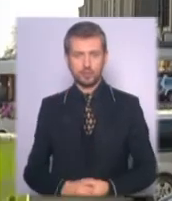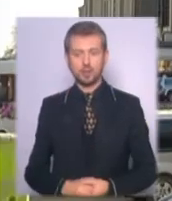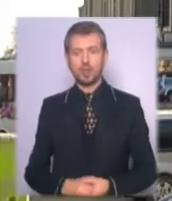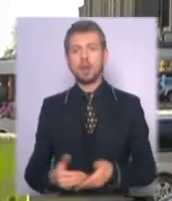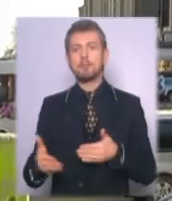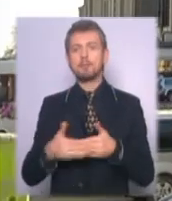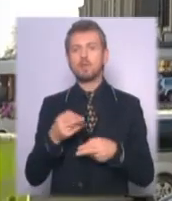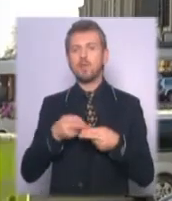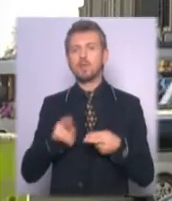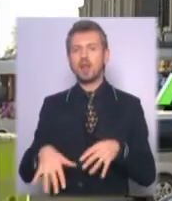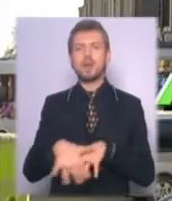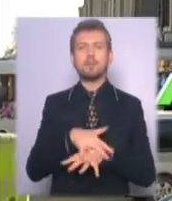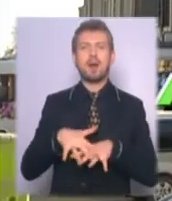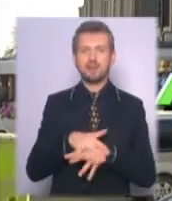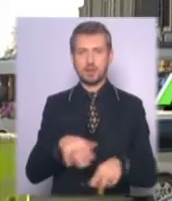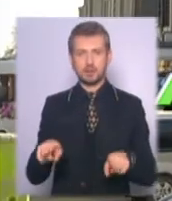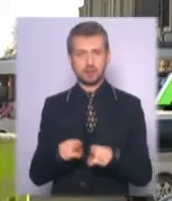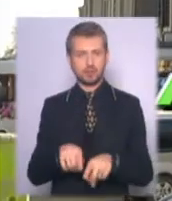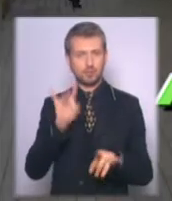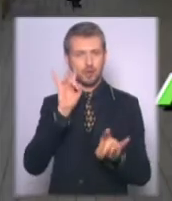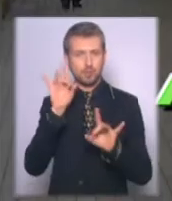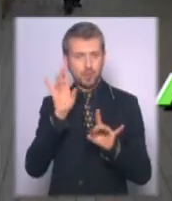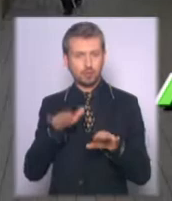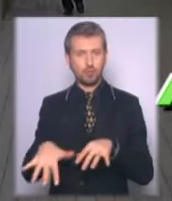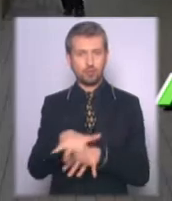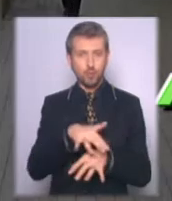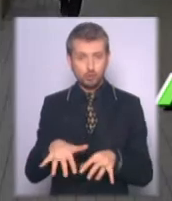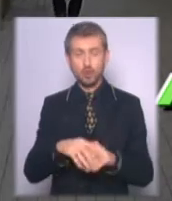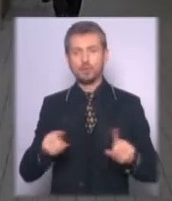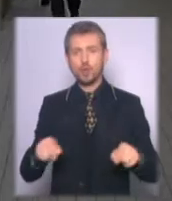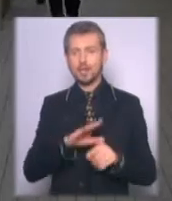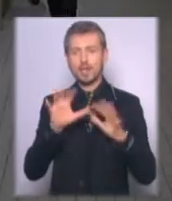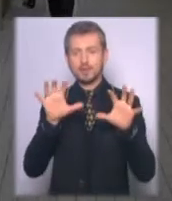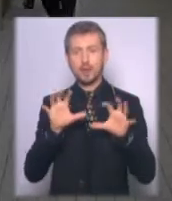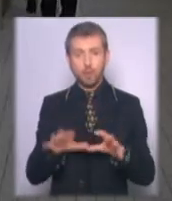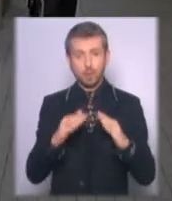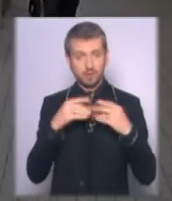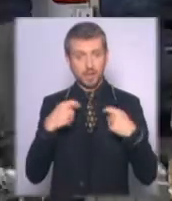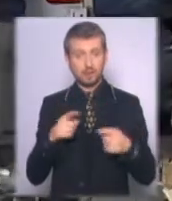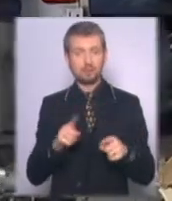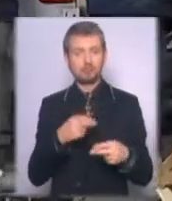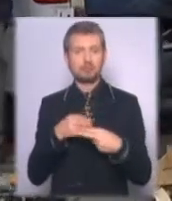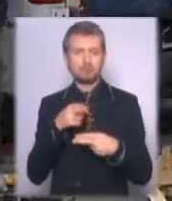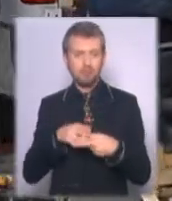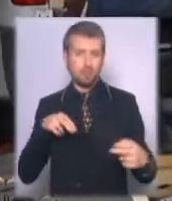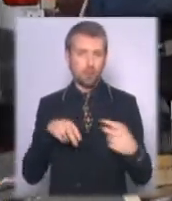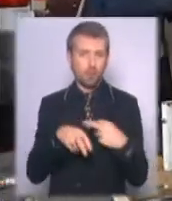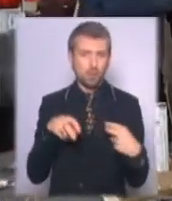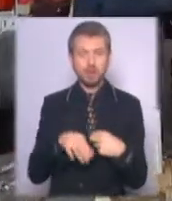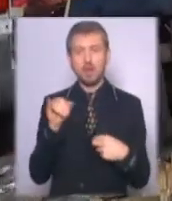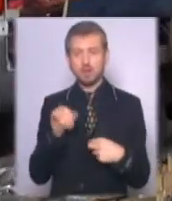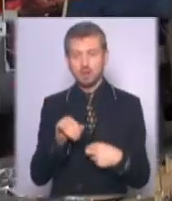Привокзальний базар. Таку репутацію площі поблизу центральної залізниці створили незаконні ядки, що не лише заважали проходу киян та гостей столиці, а й